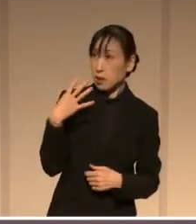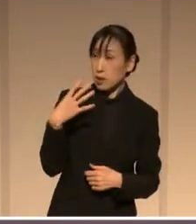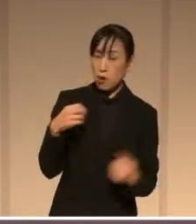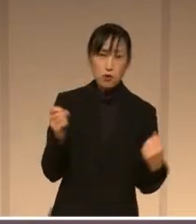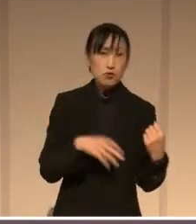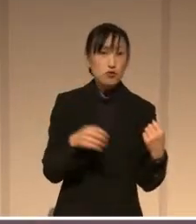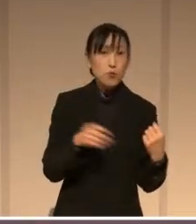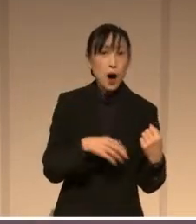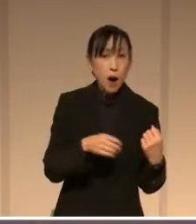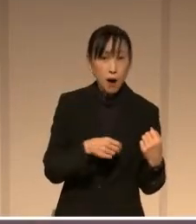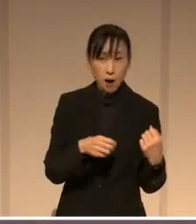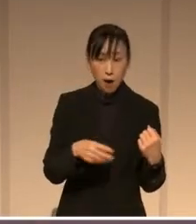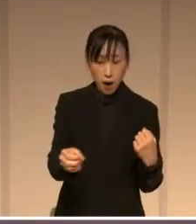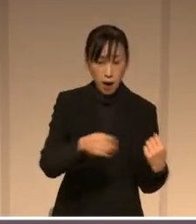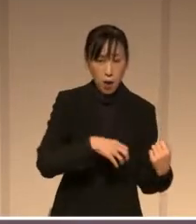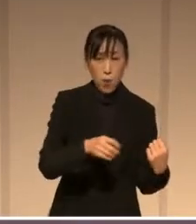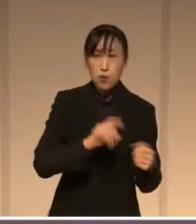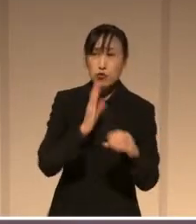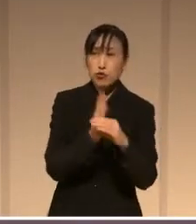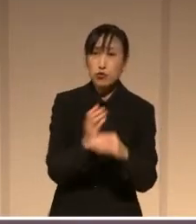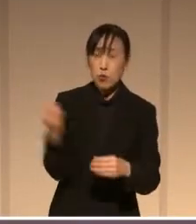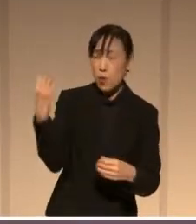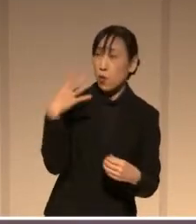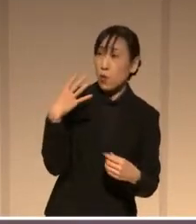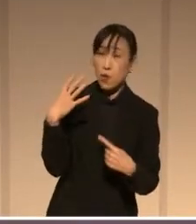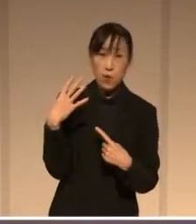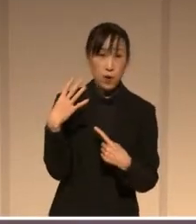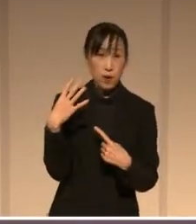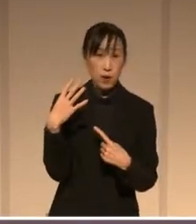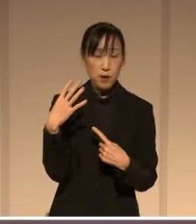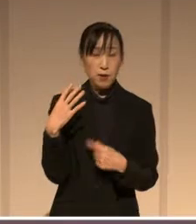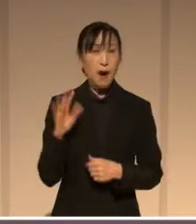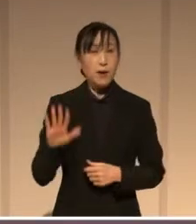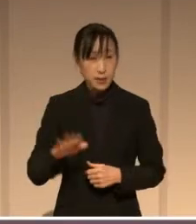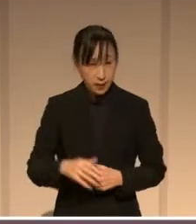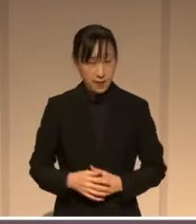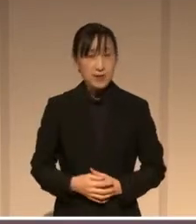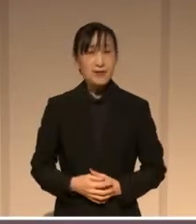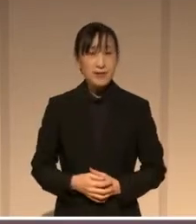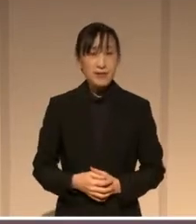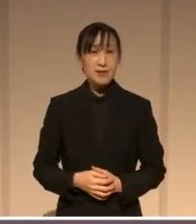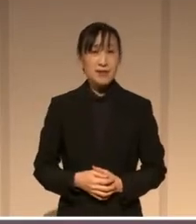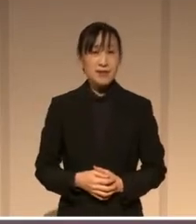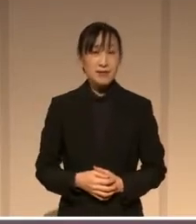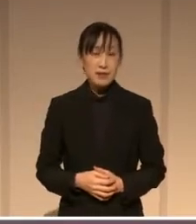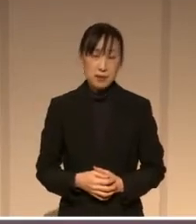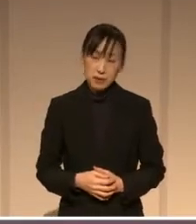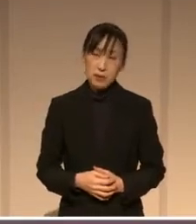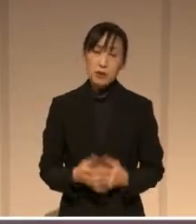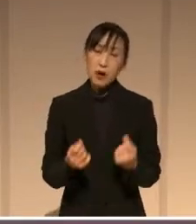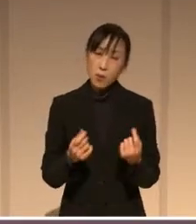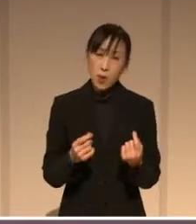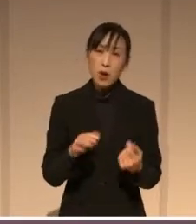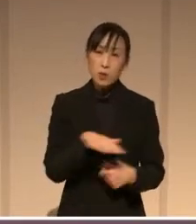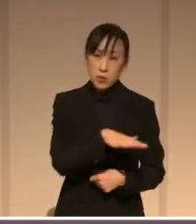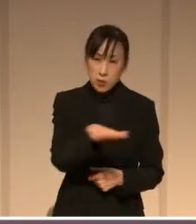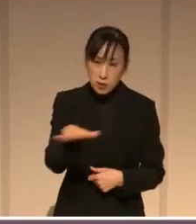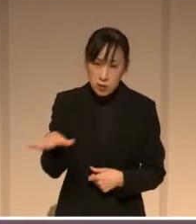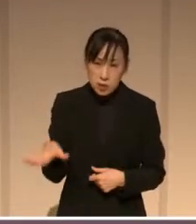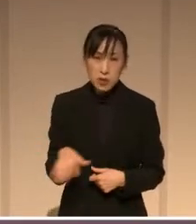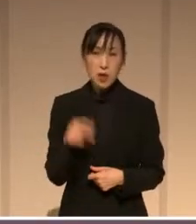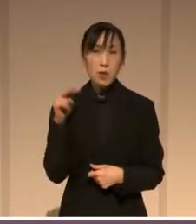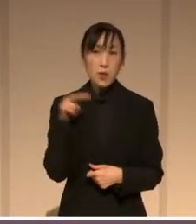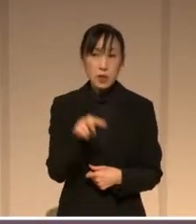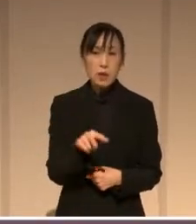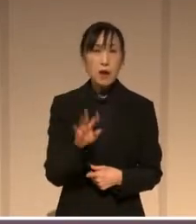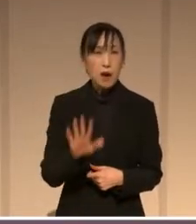かけられたりとかそういうのがあったりとかしてやっぱりこう皆さん観ていただいてチェックし